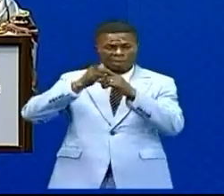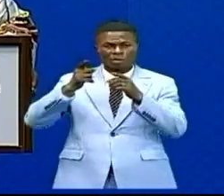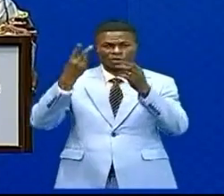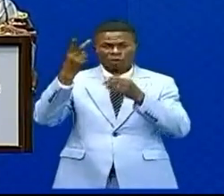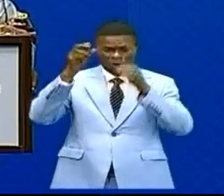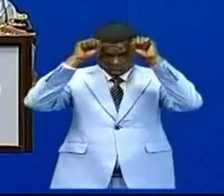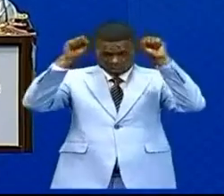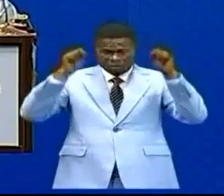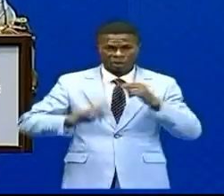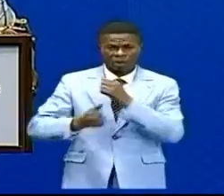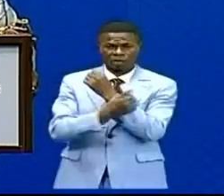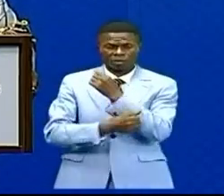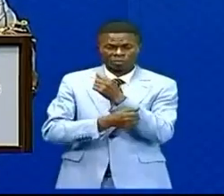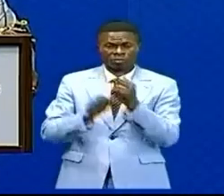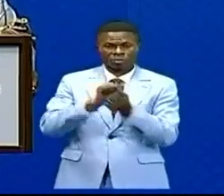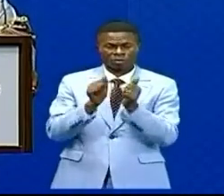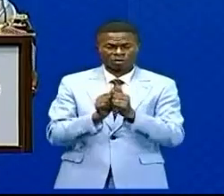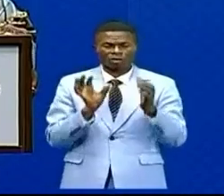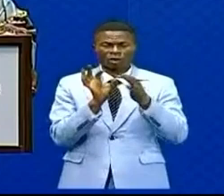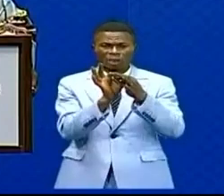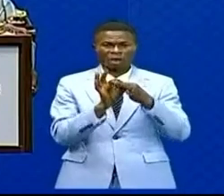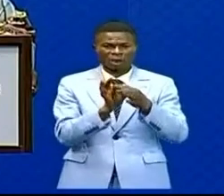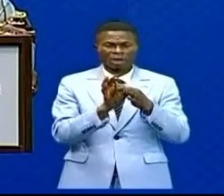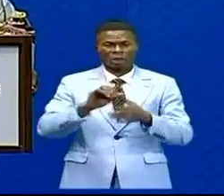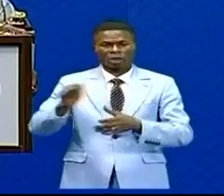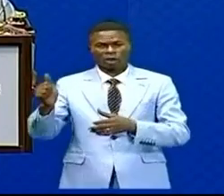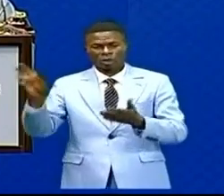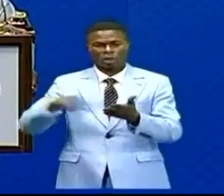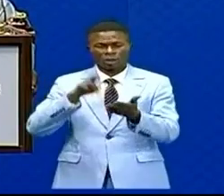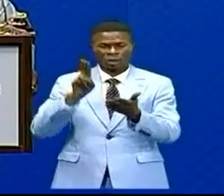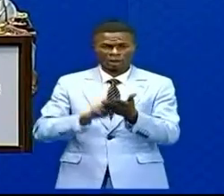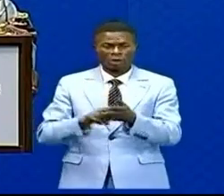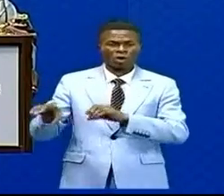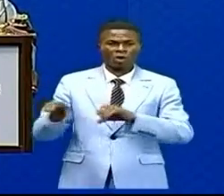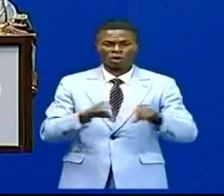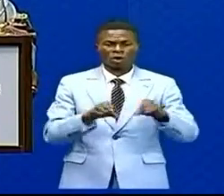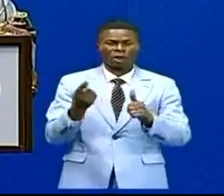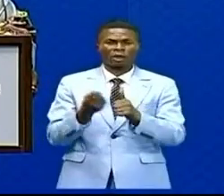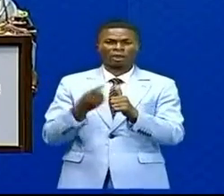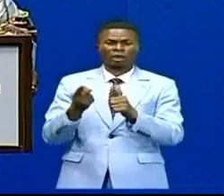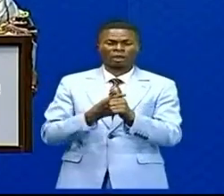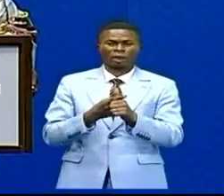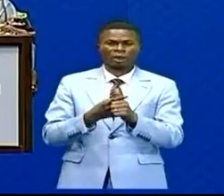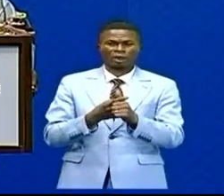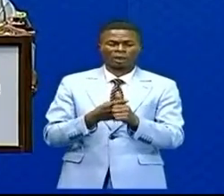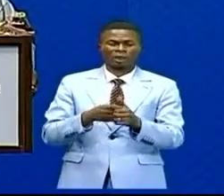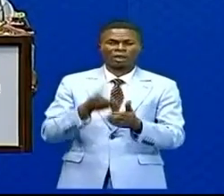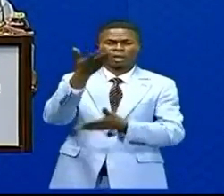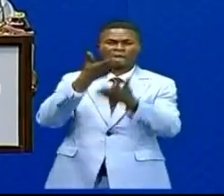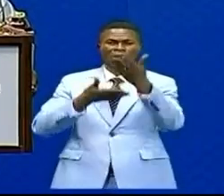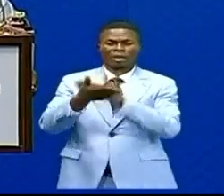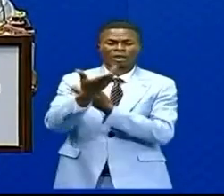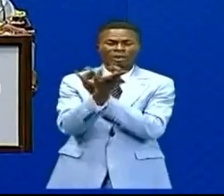relancer le processus de négociation des autres accords sectoriels, notamment celui de libre-échange,